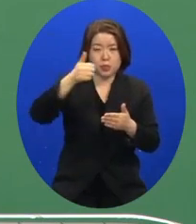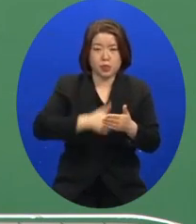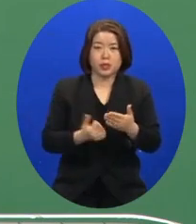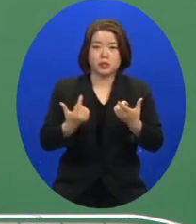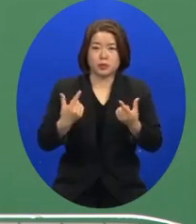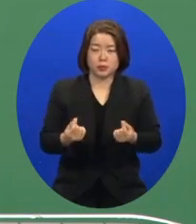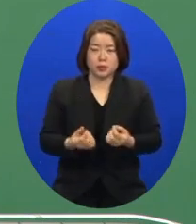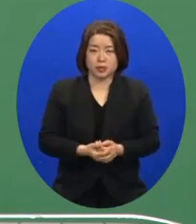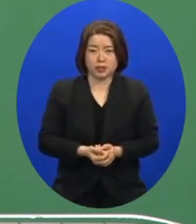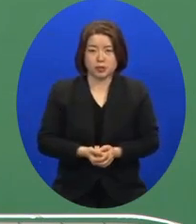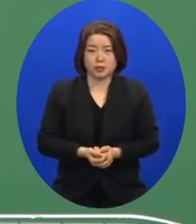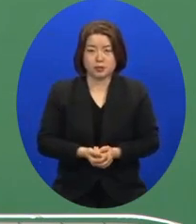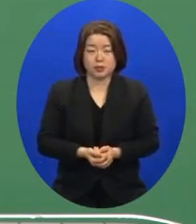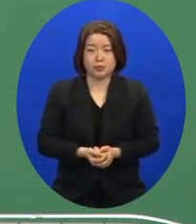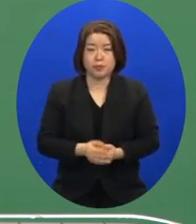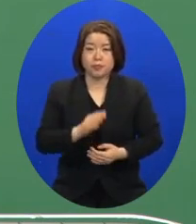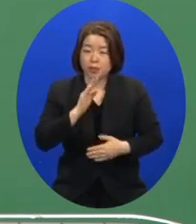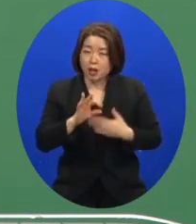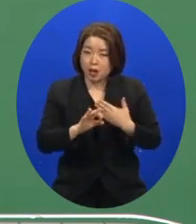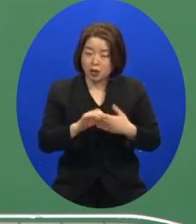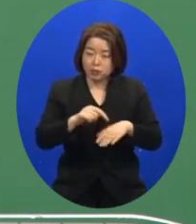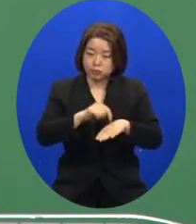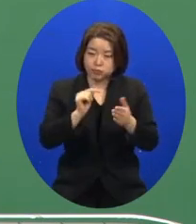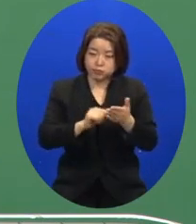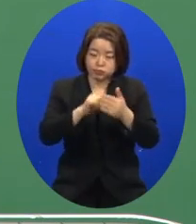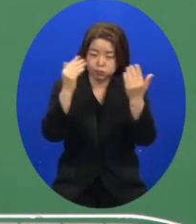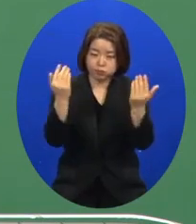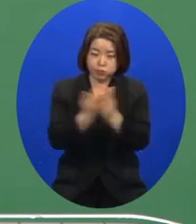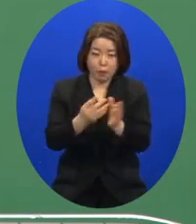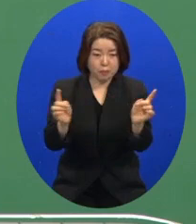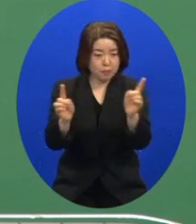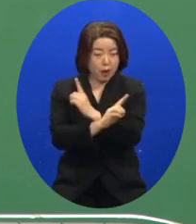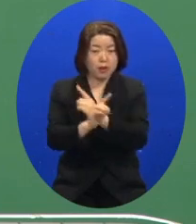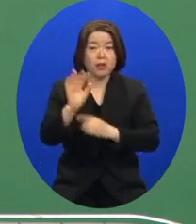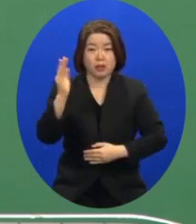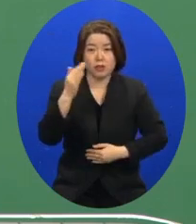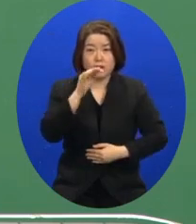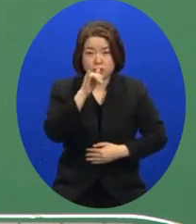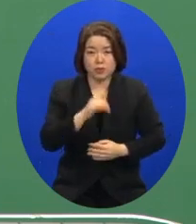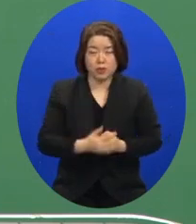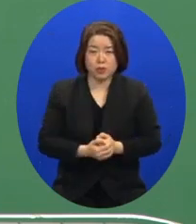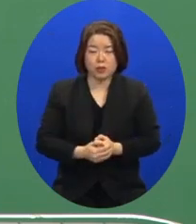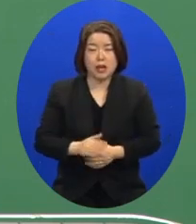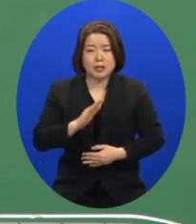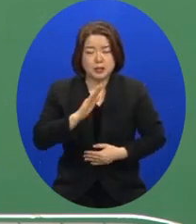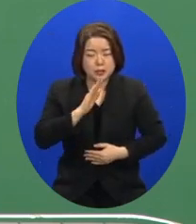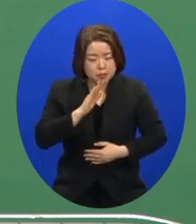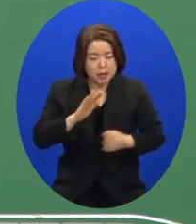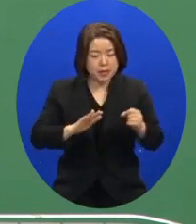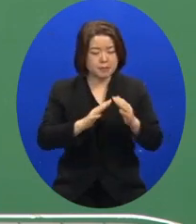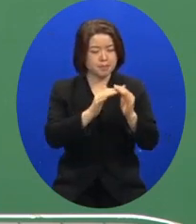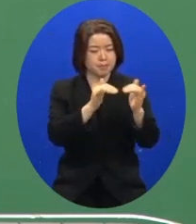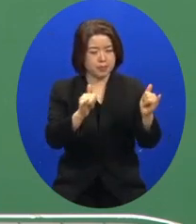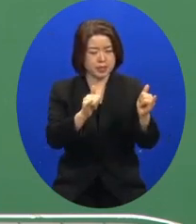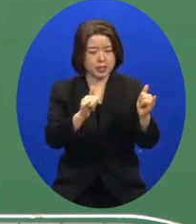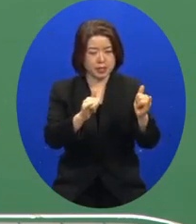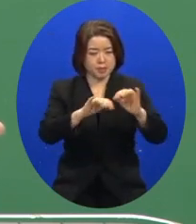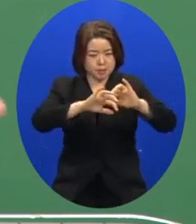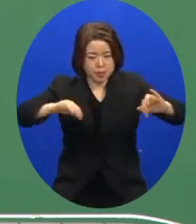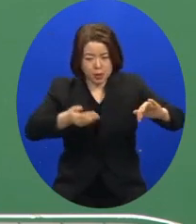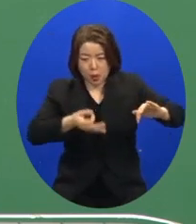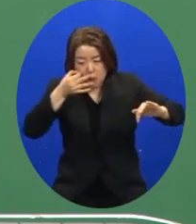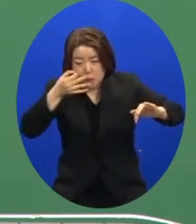것입니다. 그러면 마음이 완전히 뒤바뀌게 됩니다. 정말 사람에게 도무지 열어 보일 수